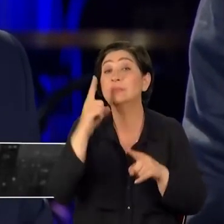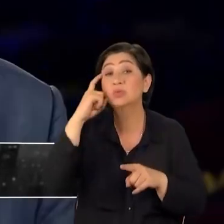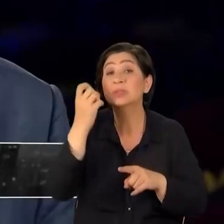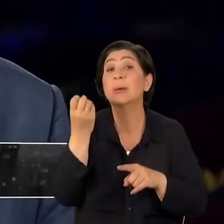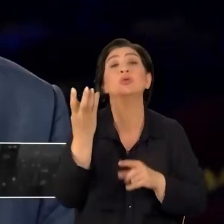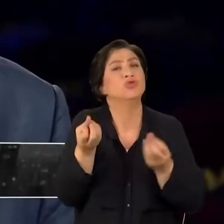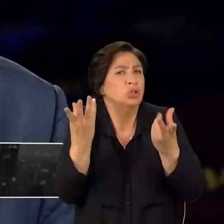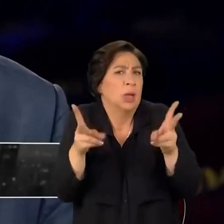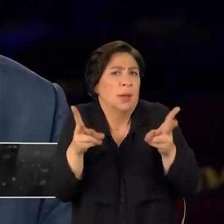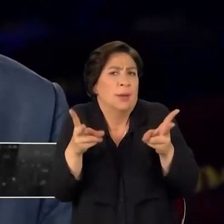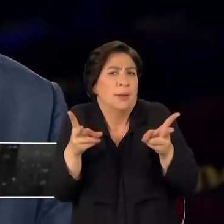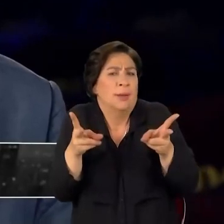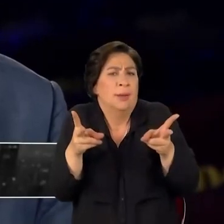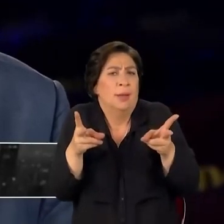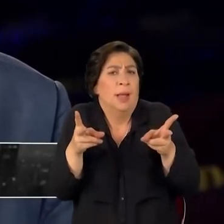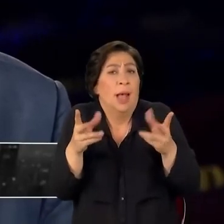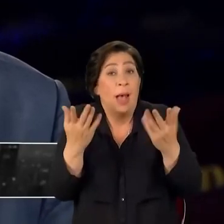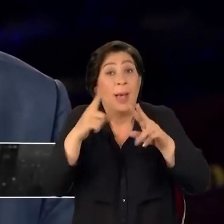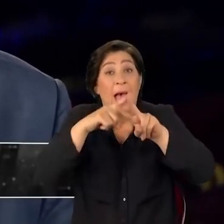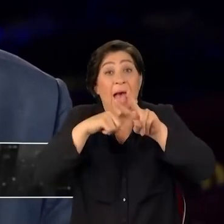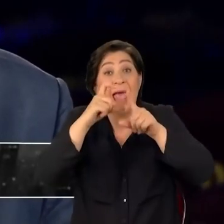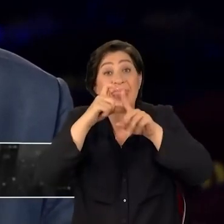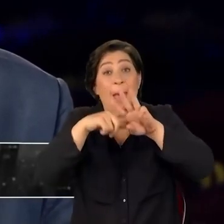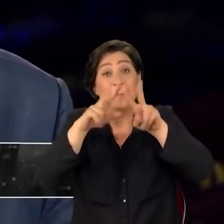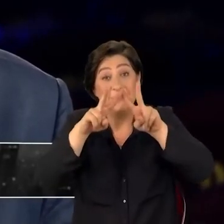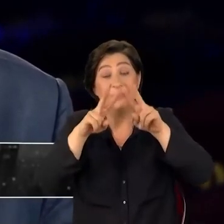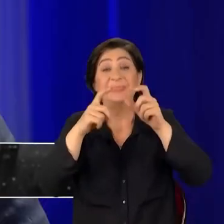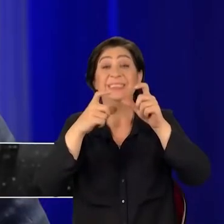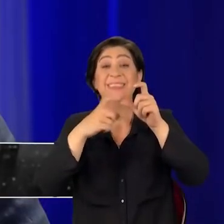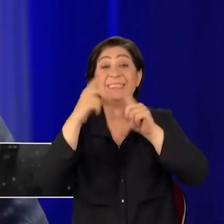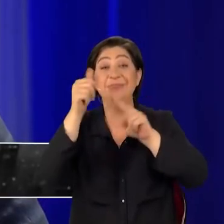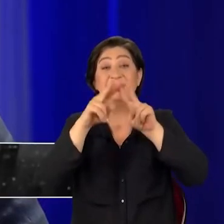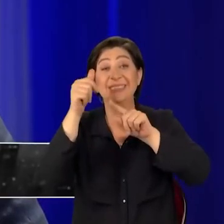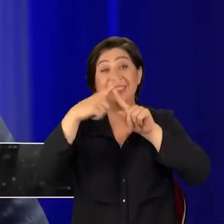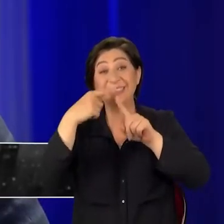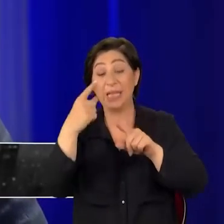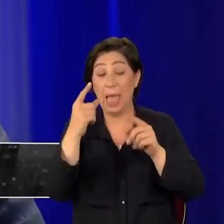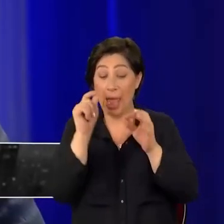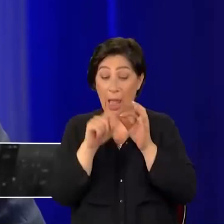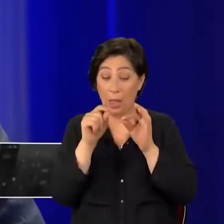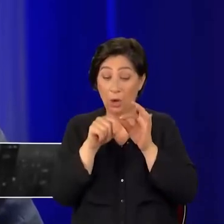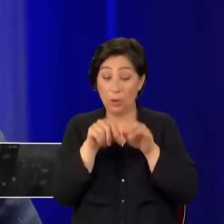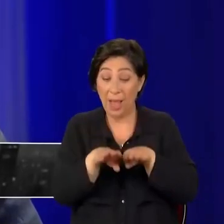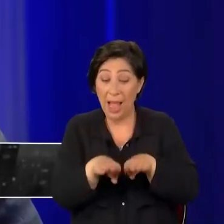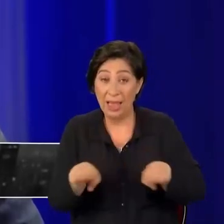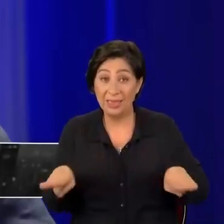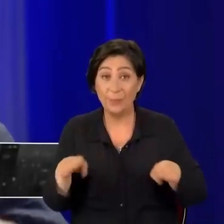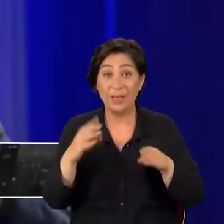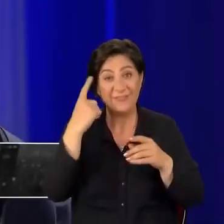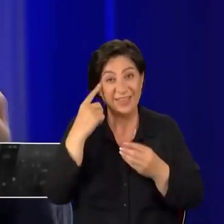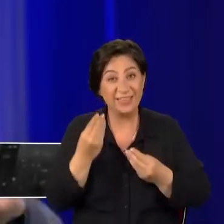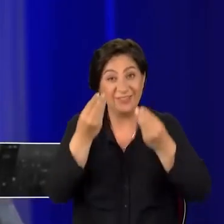Çıkar. Çıkar fakat Adam Smith dedi. Adam Smith ama bir ekonomik altyapı önererek yaptı bunları.